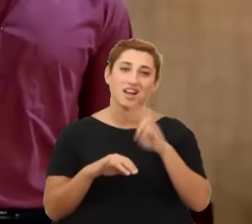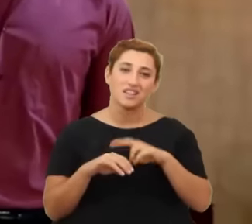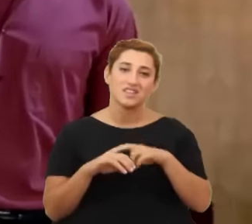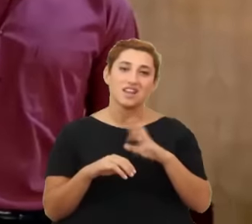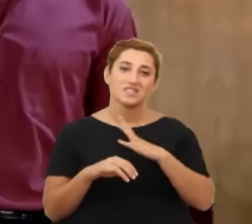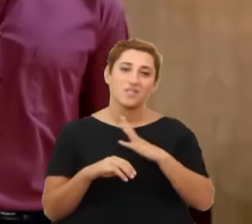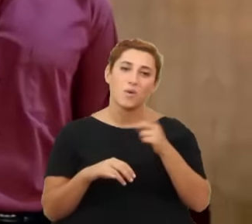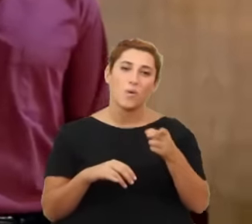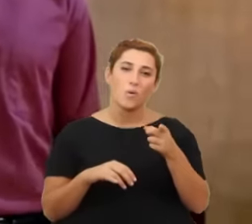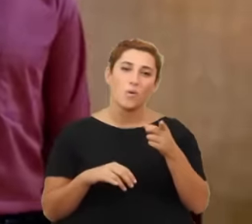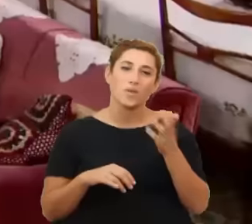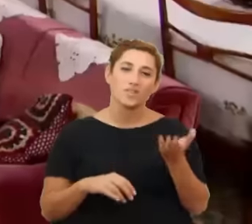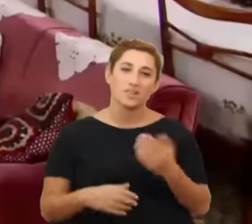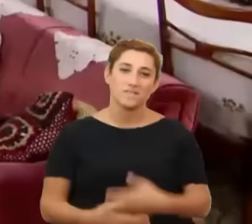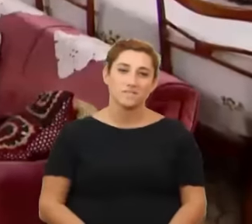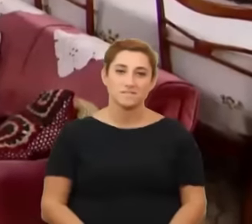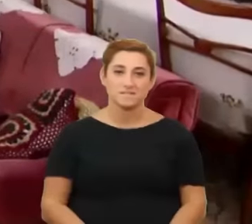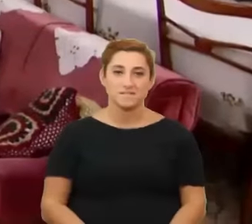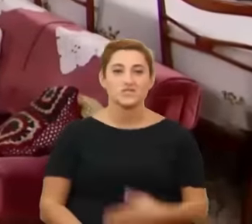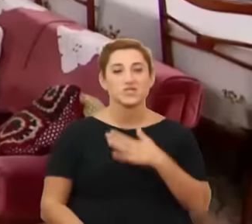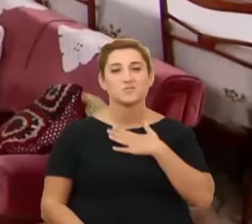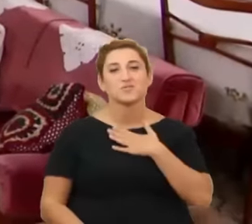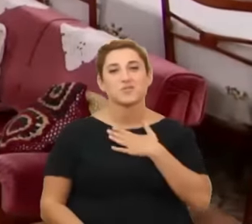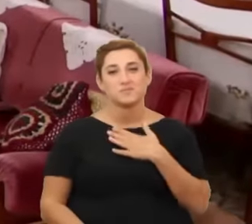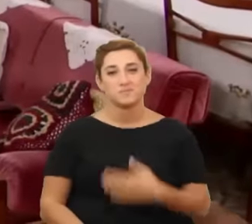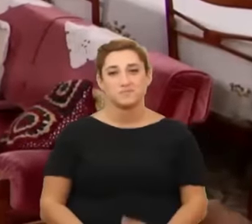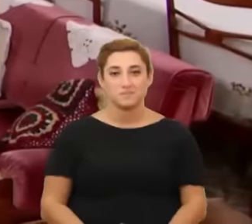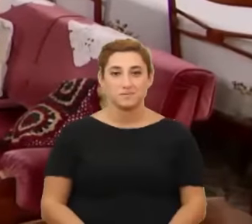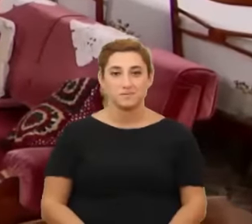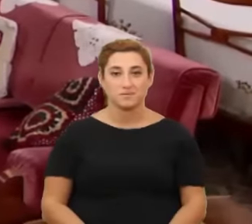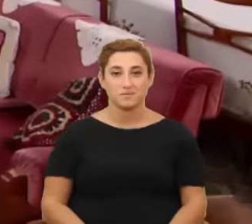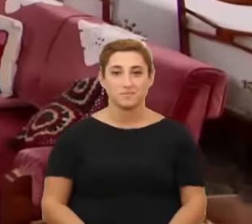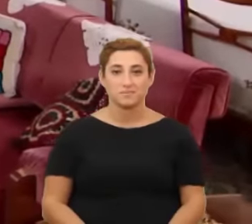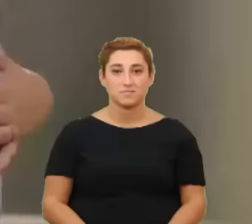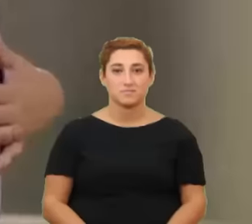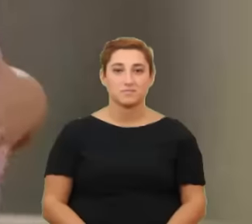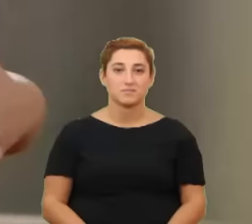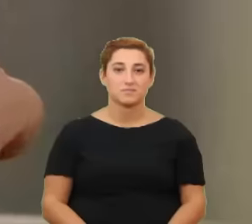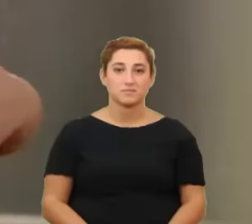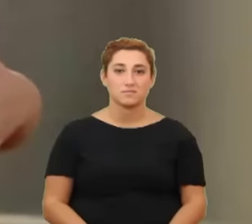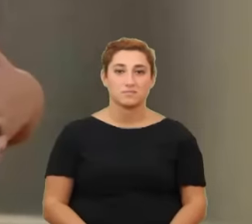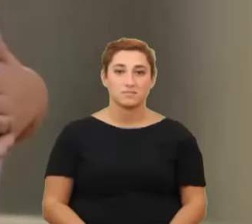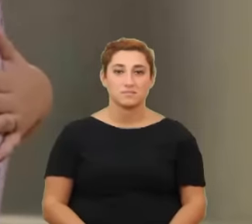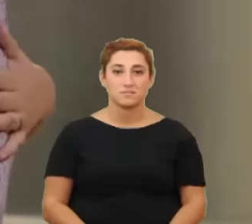hatırası var ondan sadece. Canım. Gelecek tehditleri Rıza'yaydı.